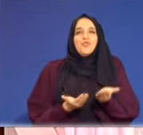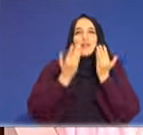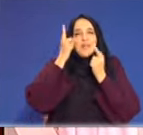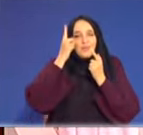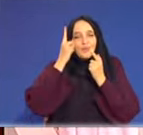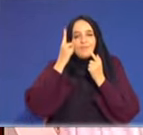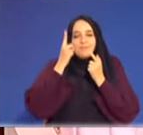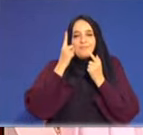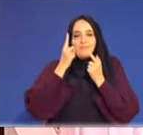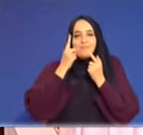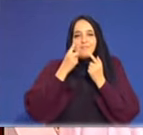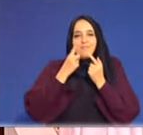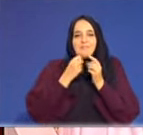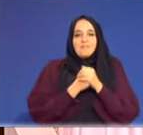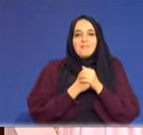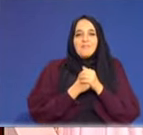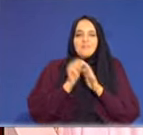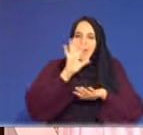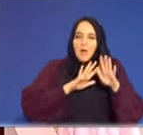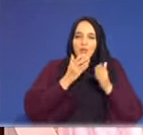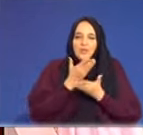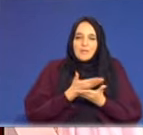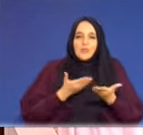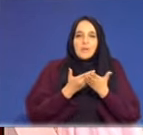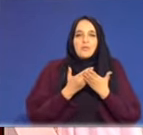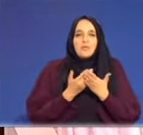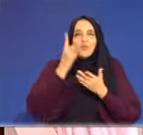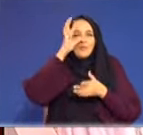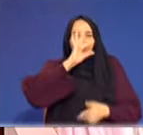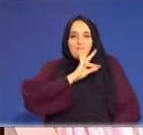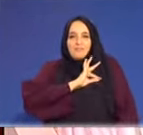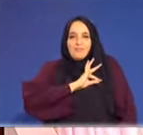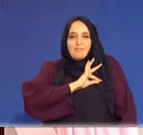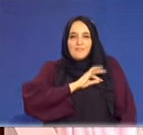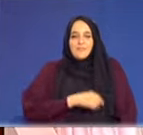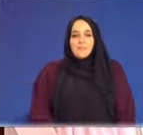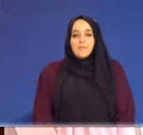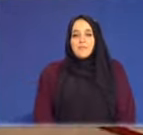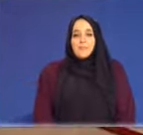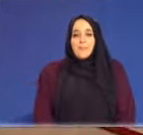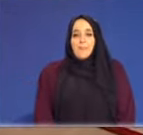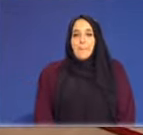يجيب الخير. ربي سبحانه هو اللي ينزل الرحمة في القلوب إن شاء الله. إن شاء الله. دكتور